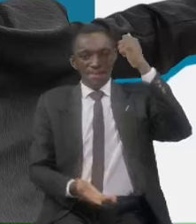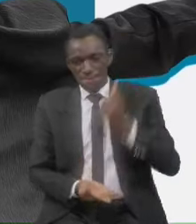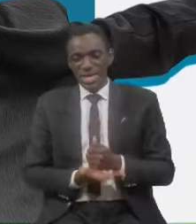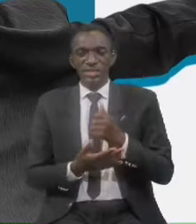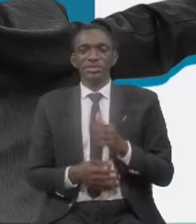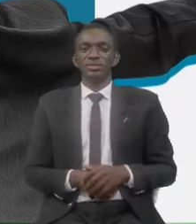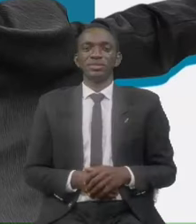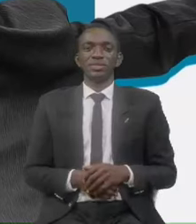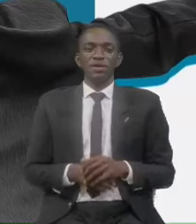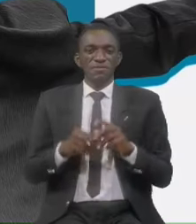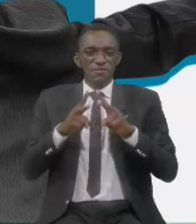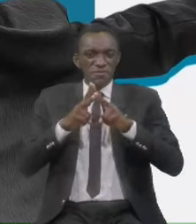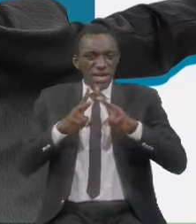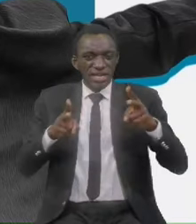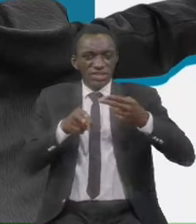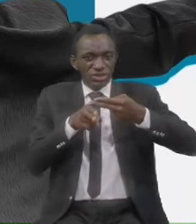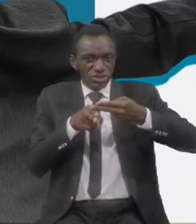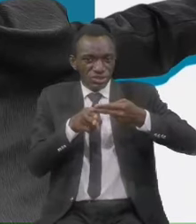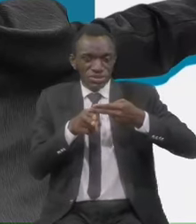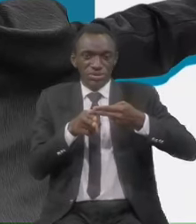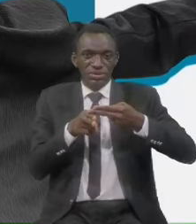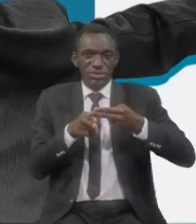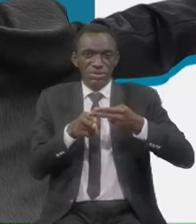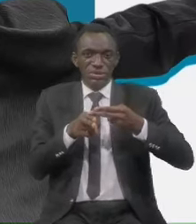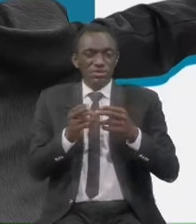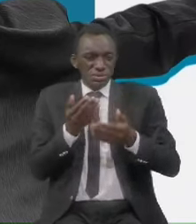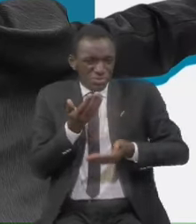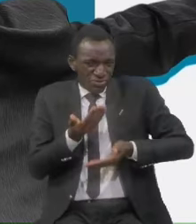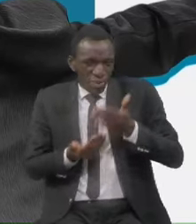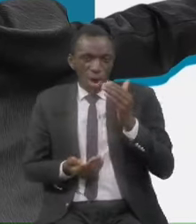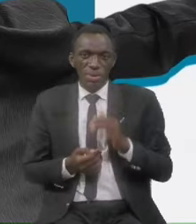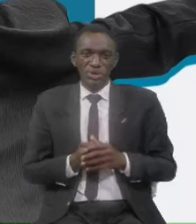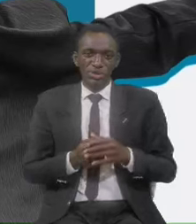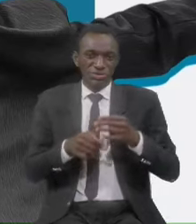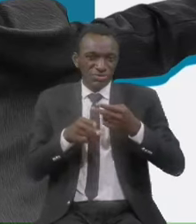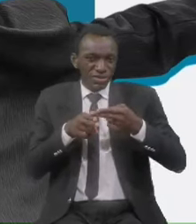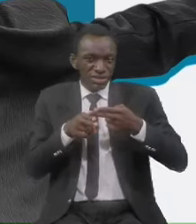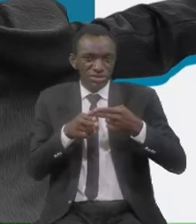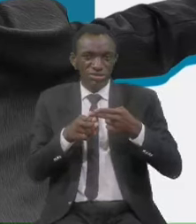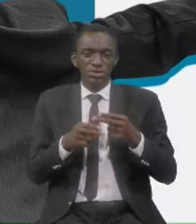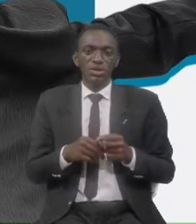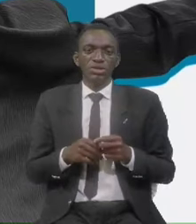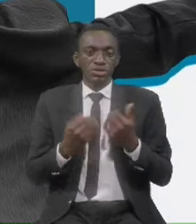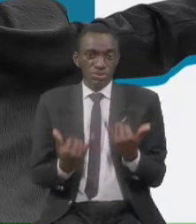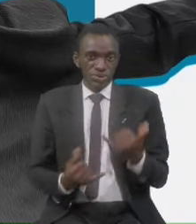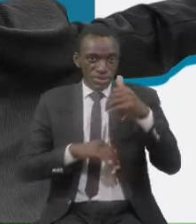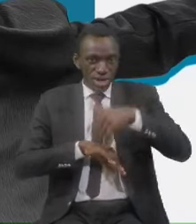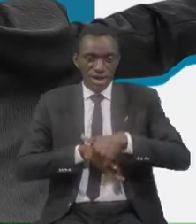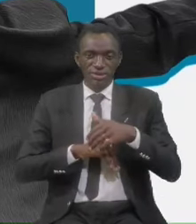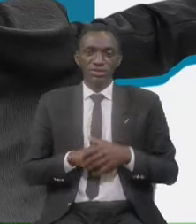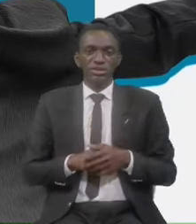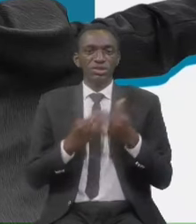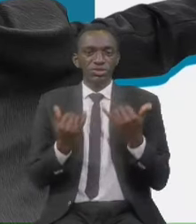amen. Soon. Very soon. Bientôt. Tonight. Ce soir. Tonight, ce soir, tonight, ce